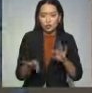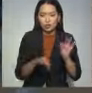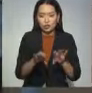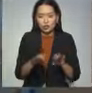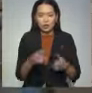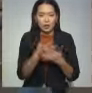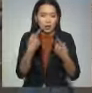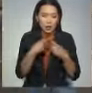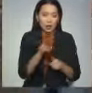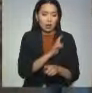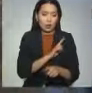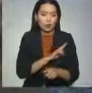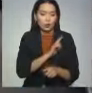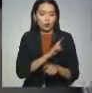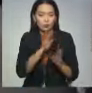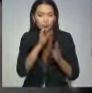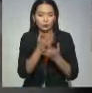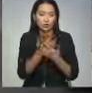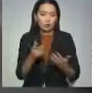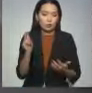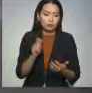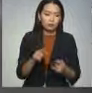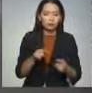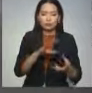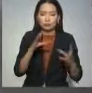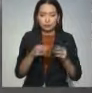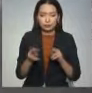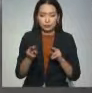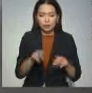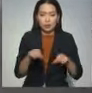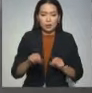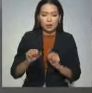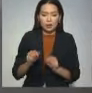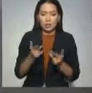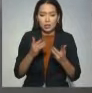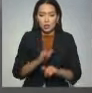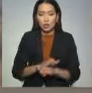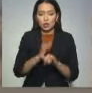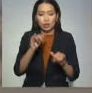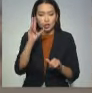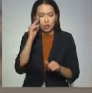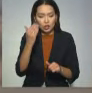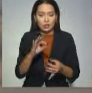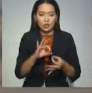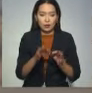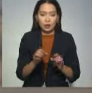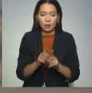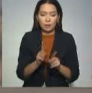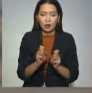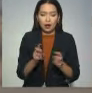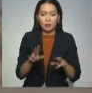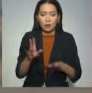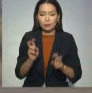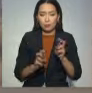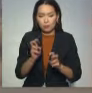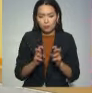инженерно-технических работ службы прогноза при бурении скважин. Правозащитники требуют увеличить число специалистов ИТР на опасных предприятиях,